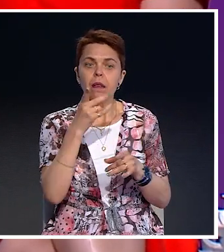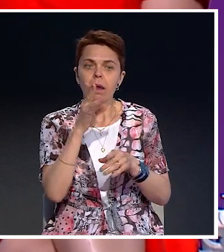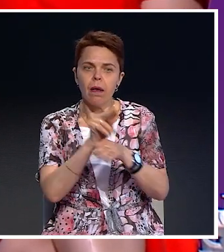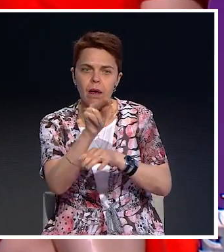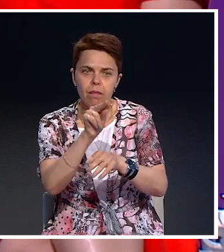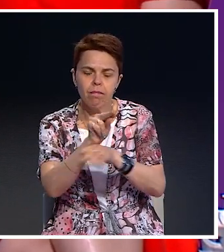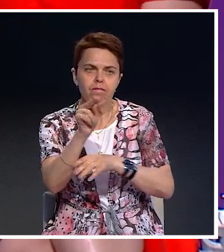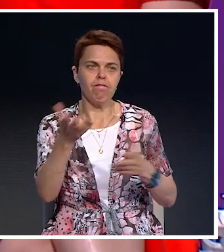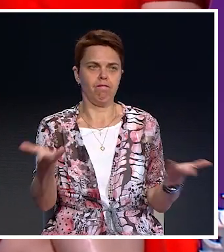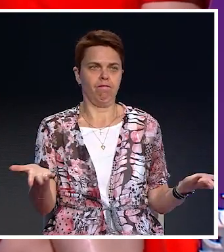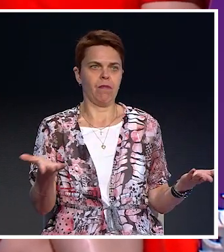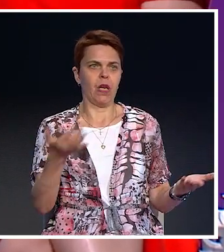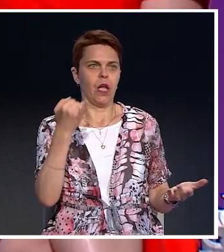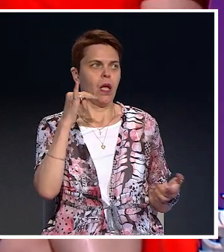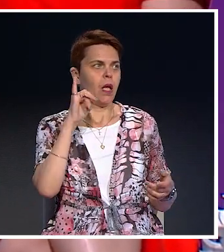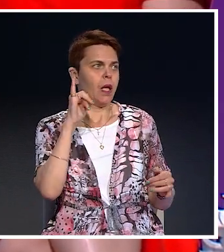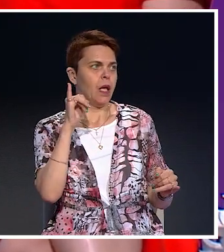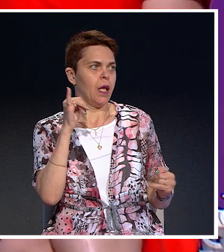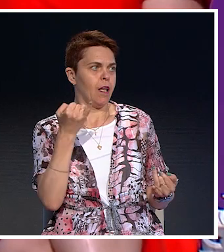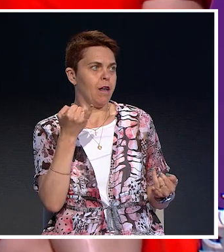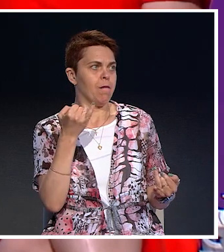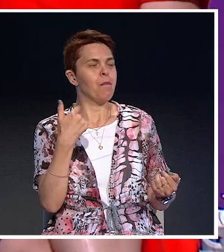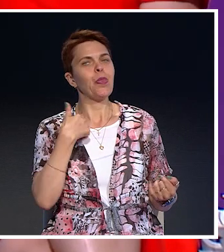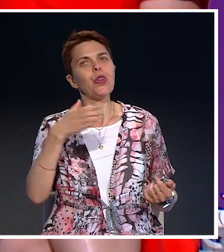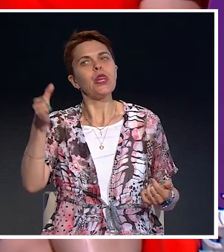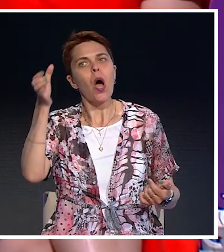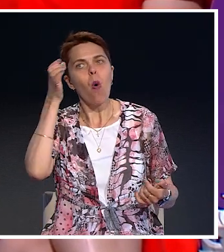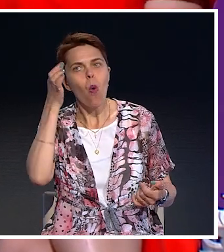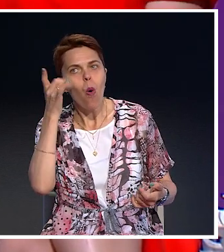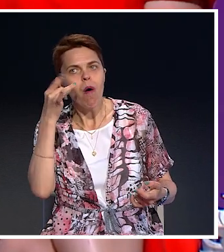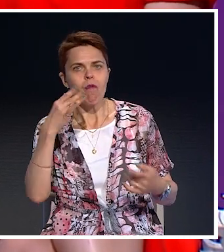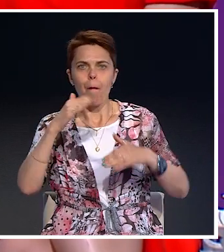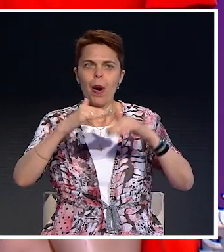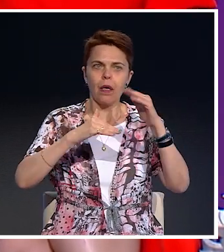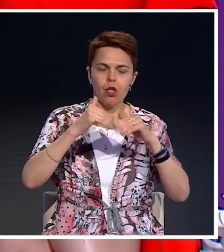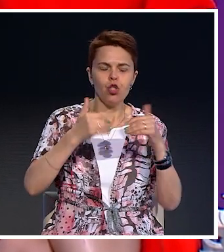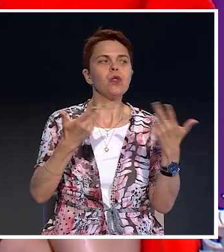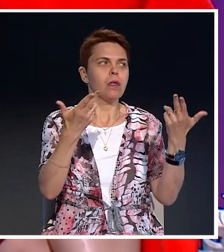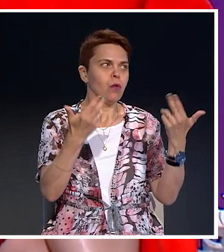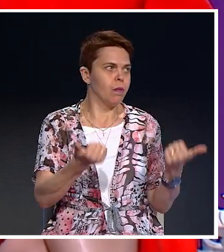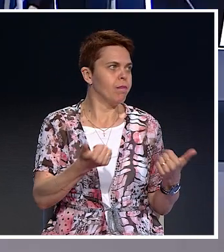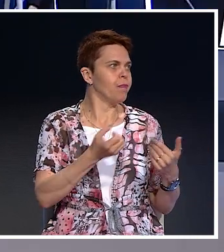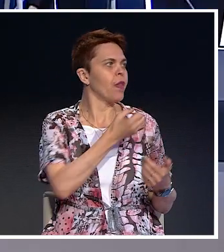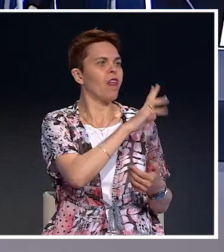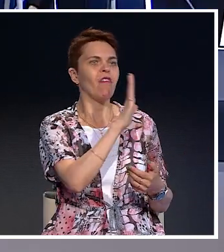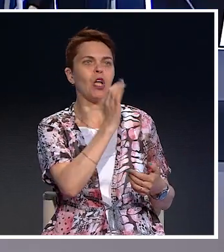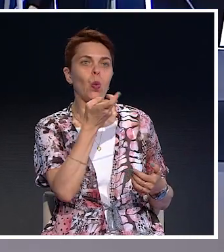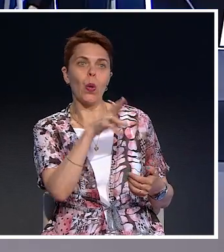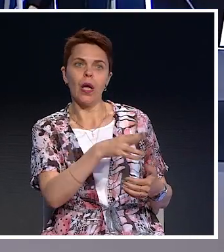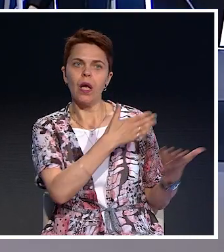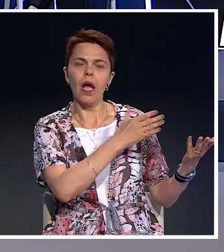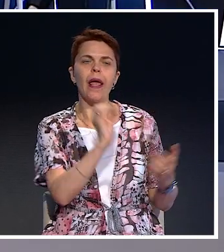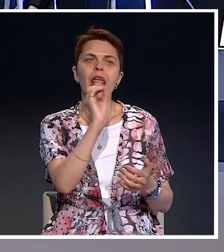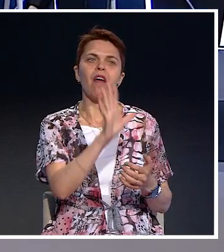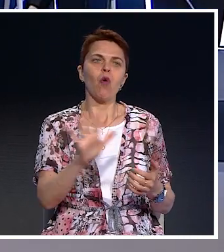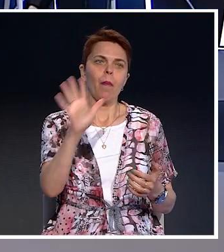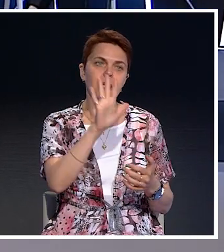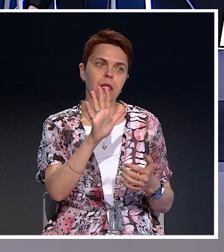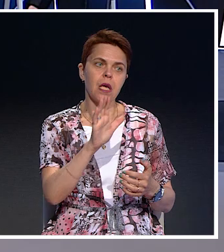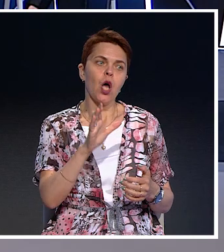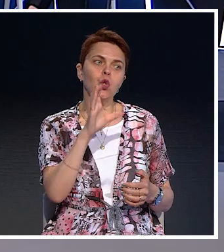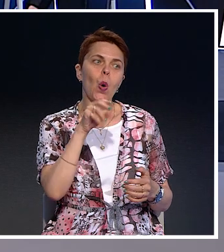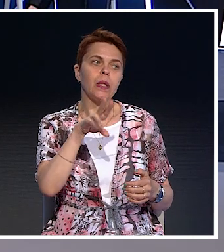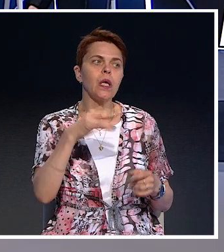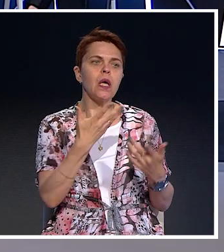і науковий метод, я б це назвав, науково-практичний. Так, так. Добре. Вікторія, Європейська